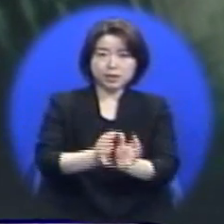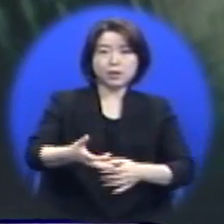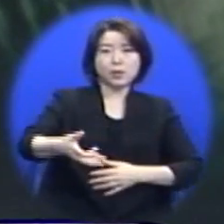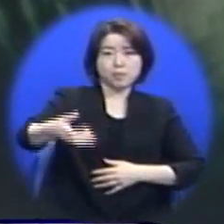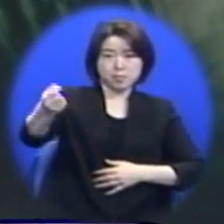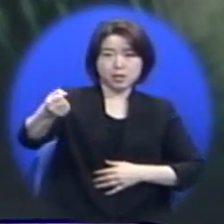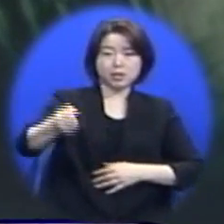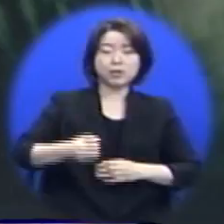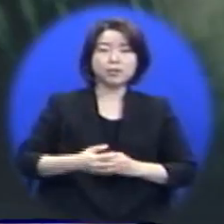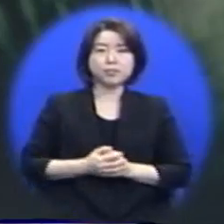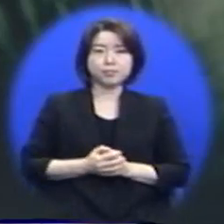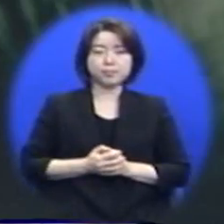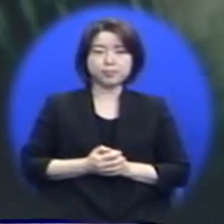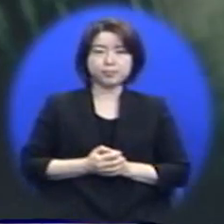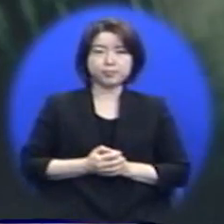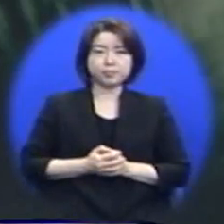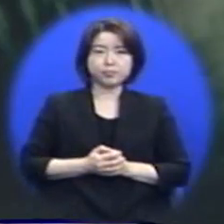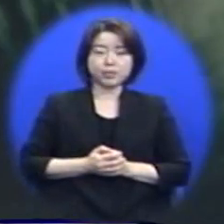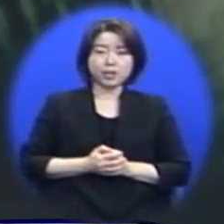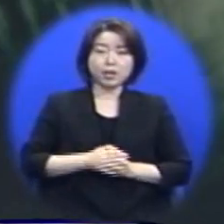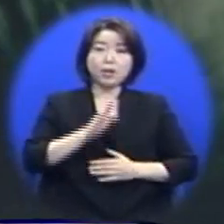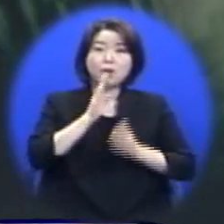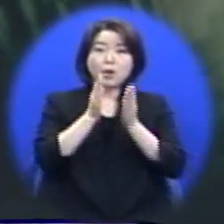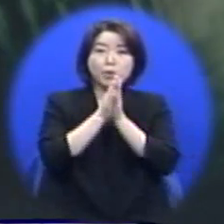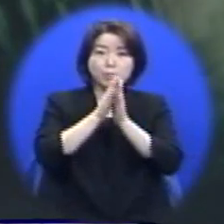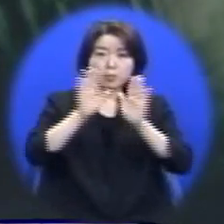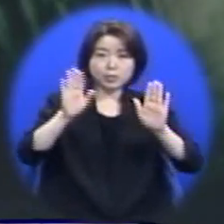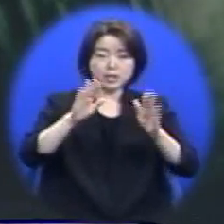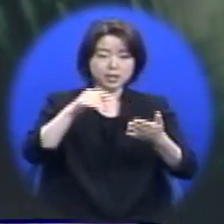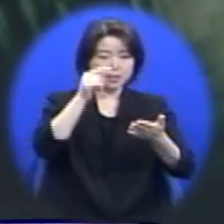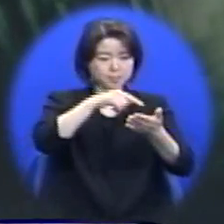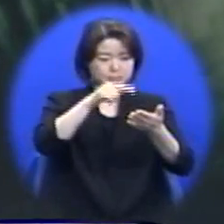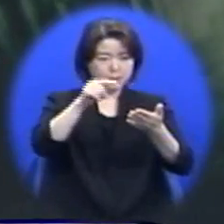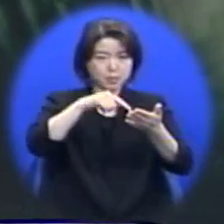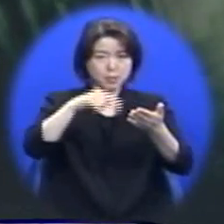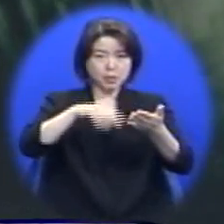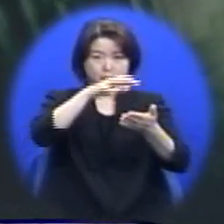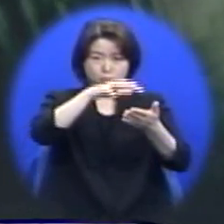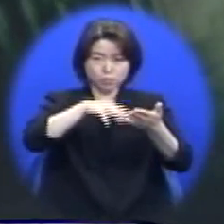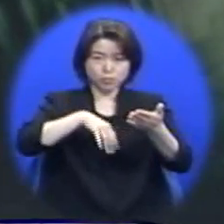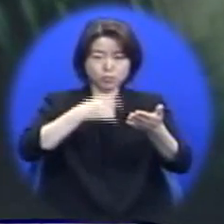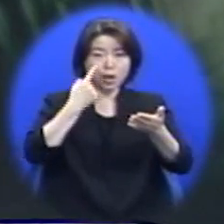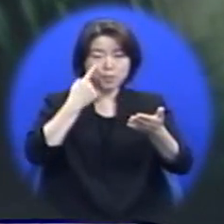레위 지파를. 그래서 모세가 세봅니다. 세봤더니